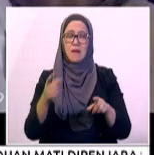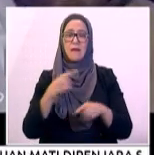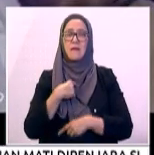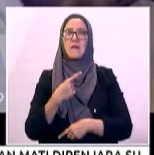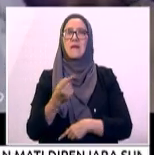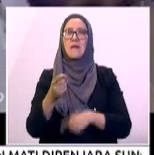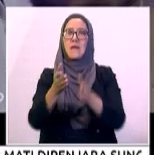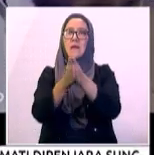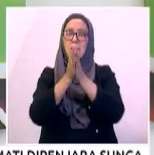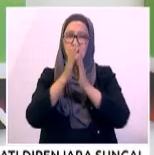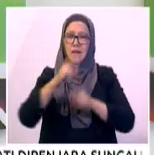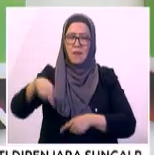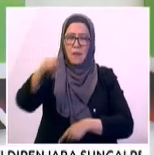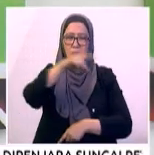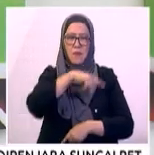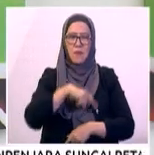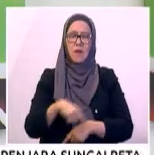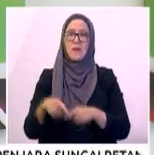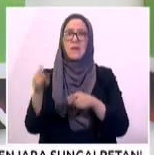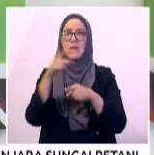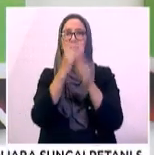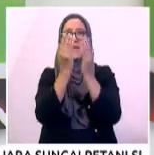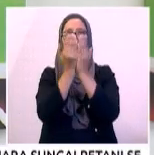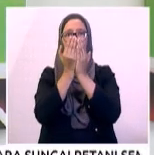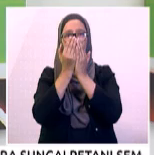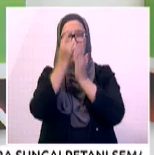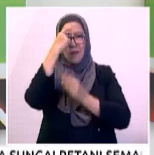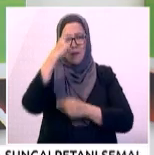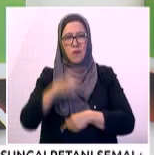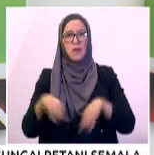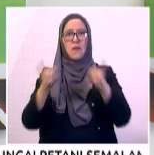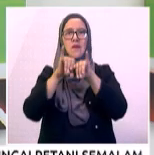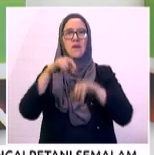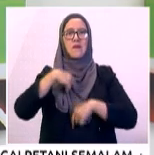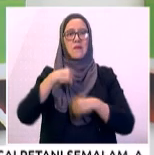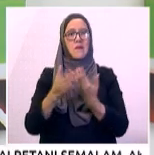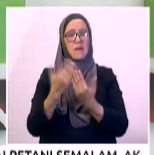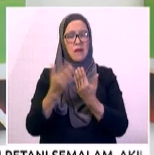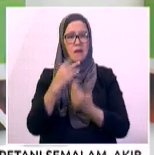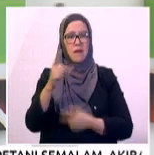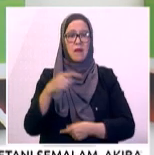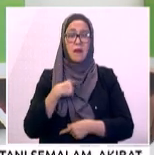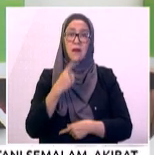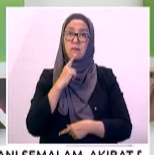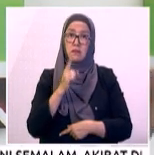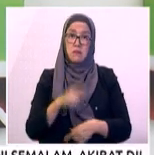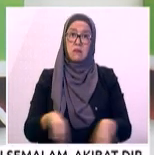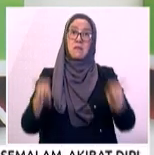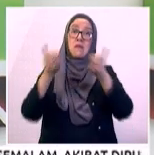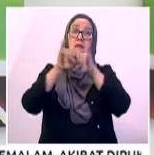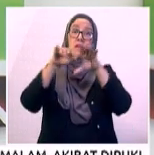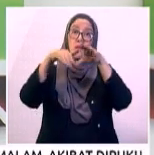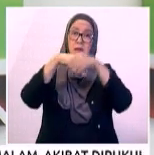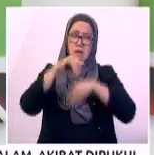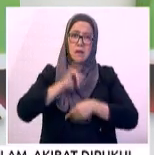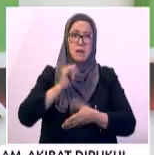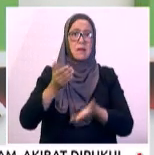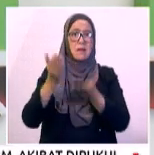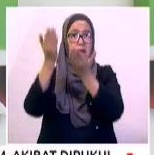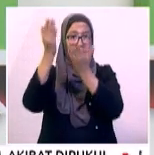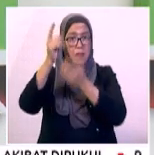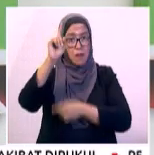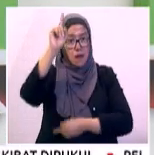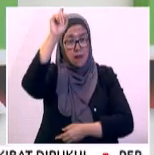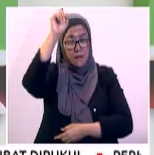jodohnya dipermudahkan. Okay, bagi saya pasal jodoh tu, saya letaklah kepada di tangan Tuhan, sebab hanya dia yang